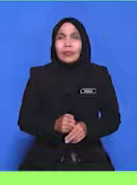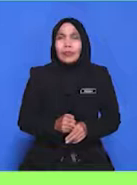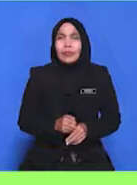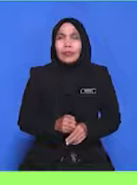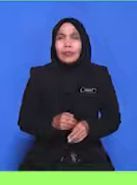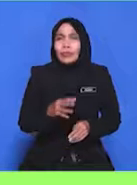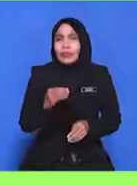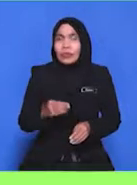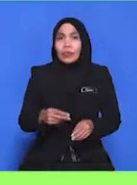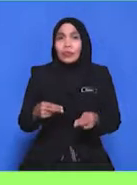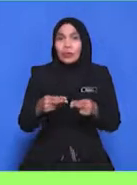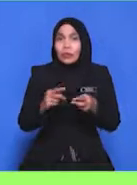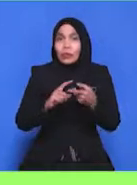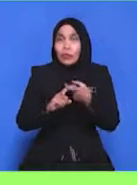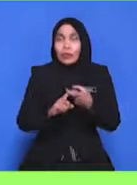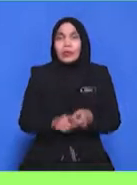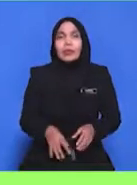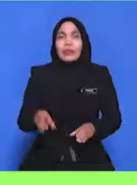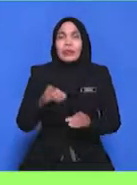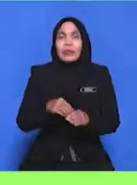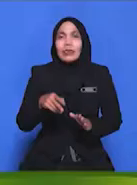menghubungkaitkan dalam kehidupan.